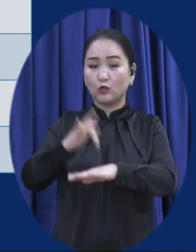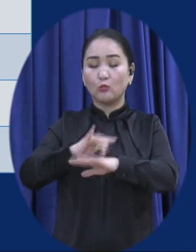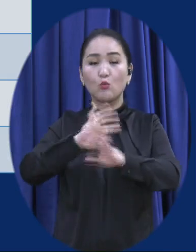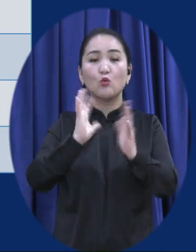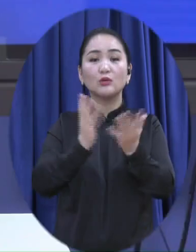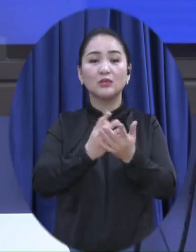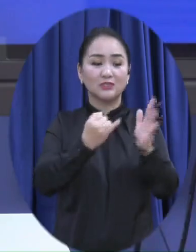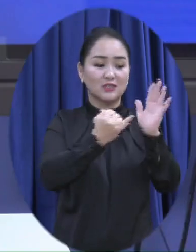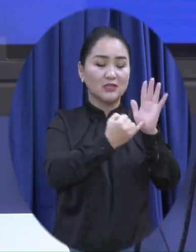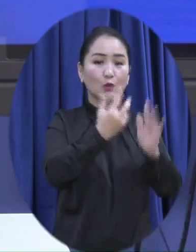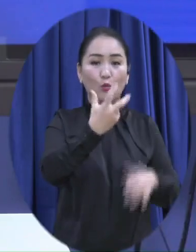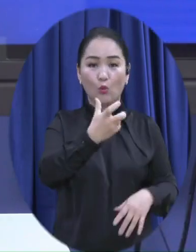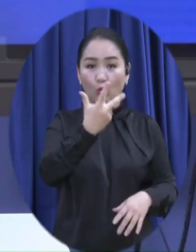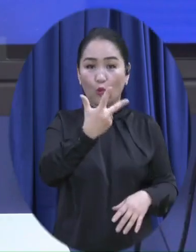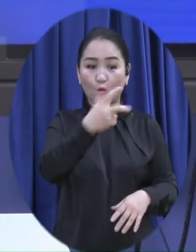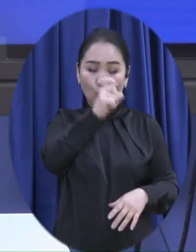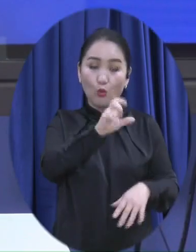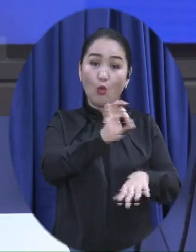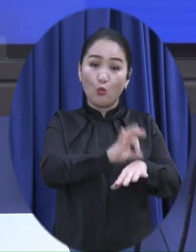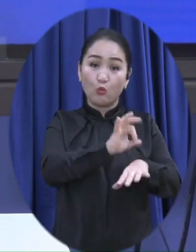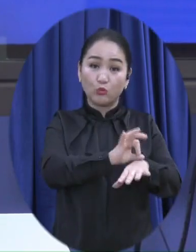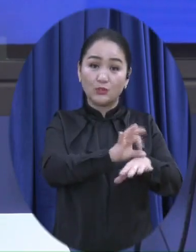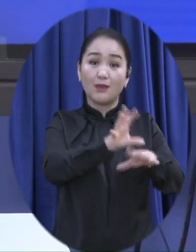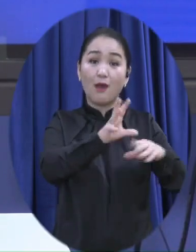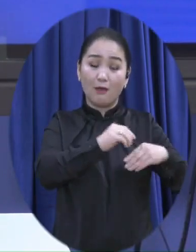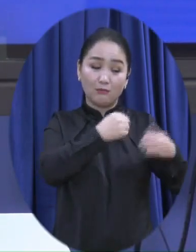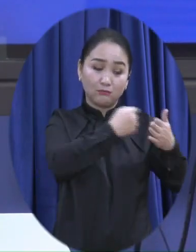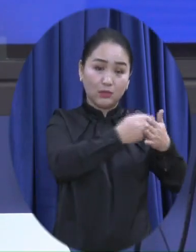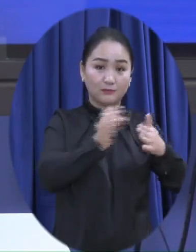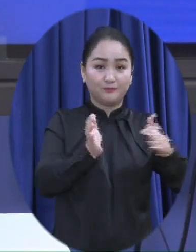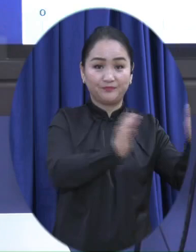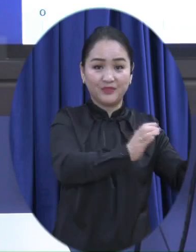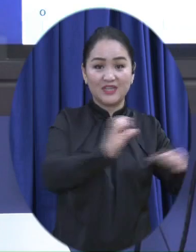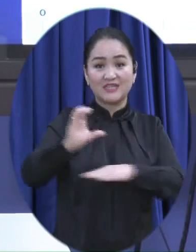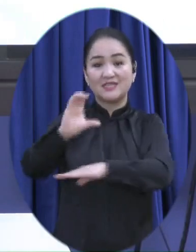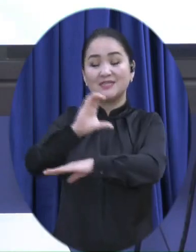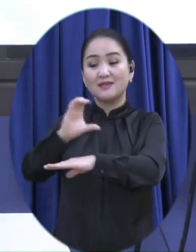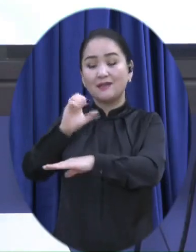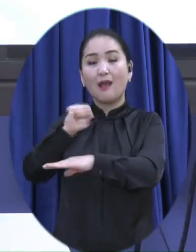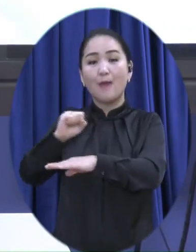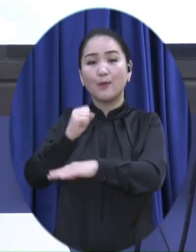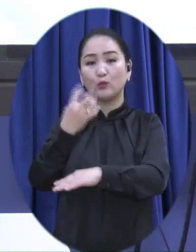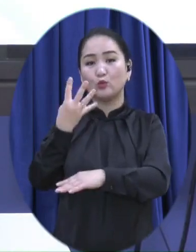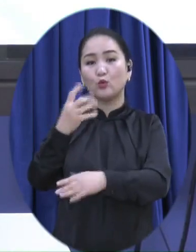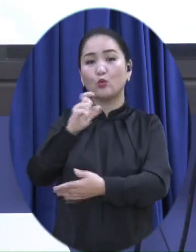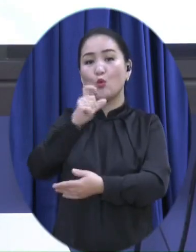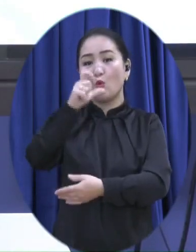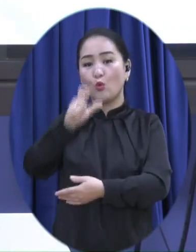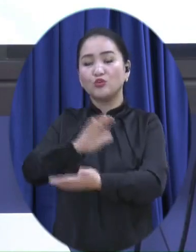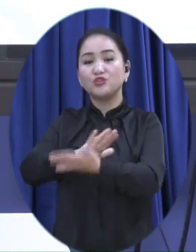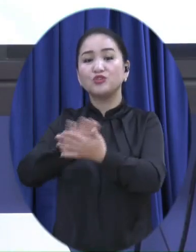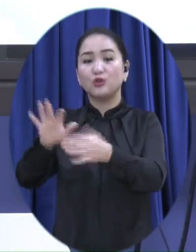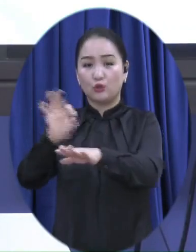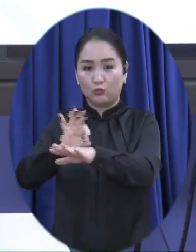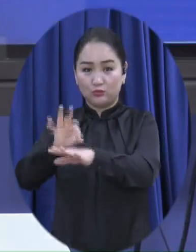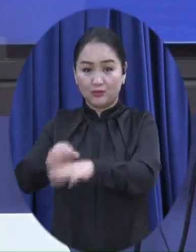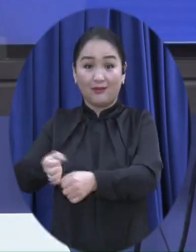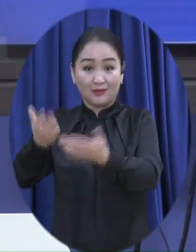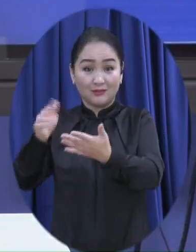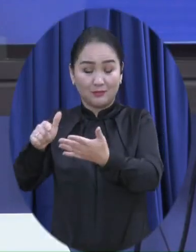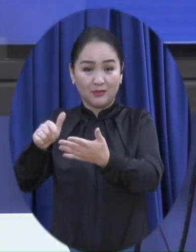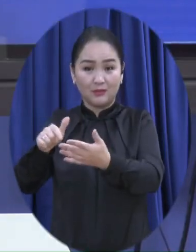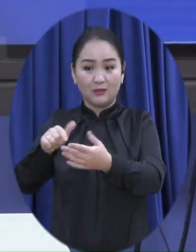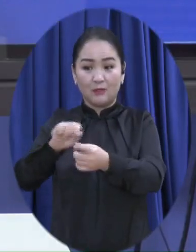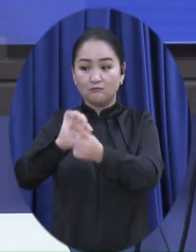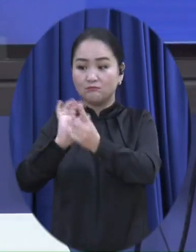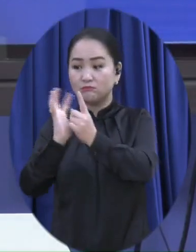63 тохиолдол байна. За Сэлэнг аймагт 4 тохиолдол шинээр бүртгэгдсэн. За мөн одоо хавдлын хүрээнээс